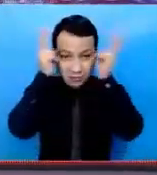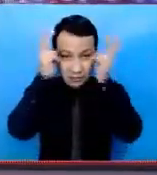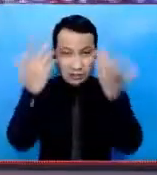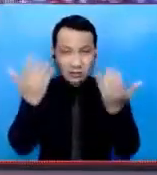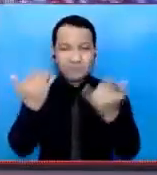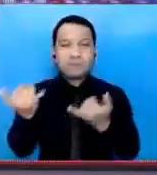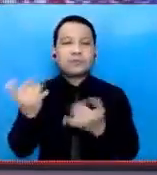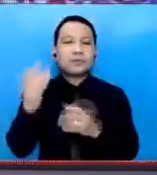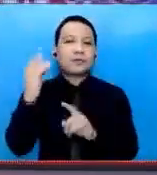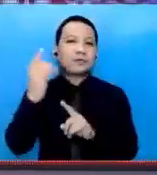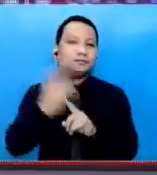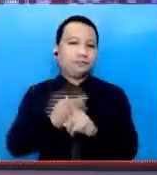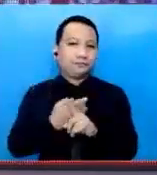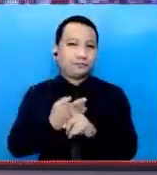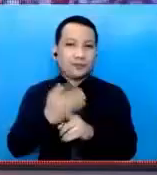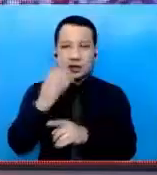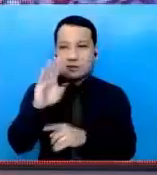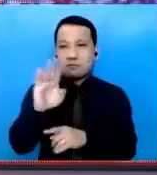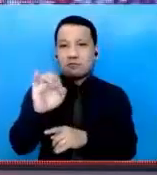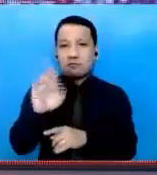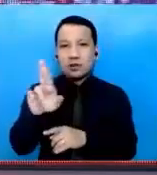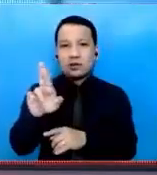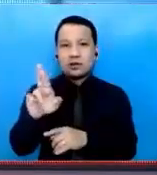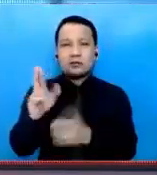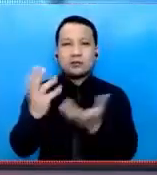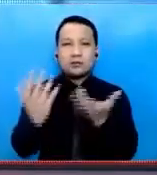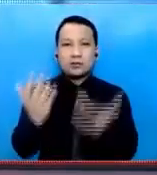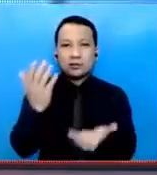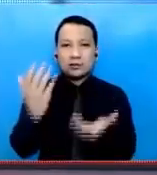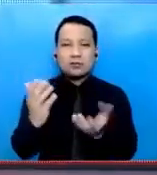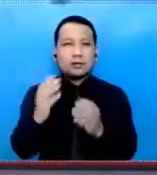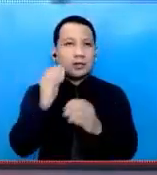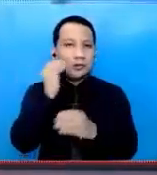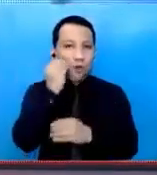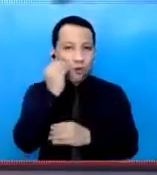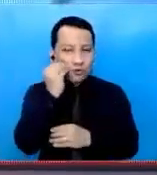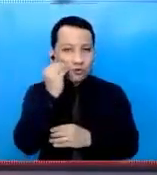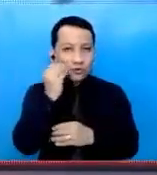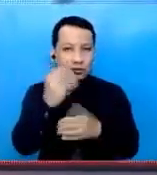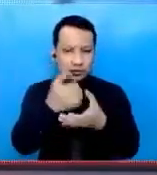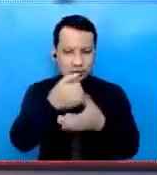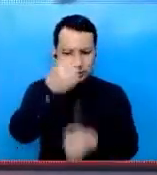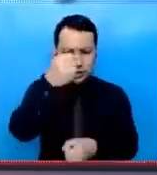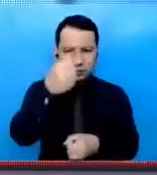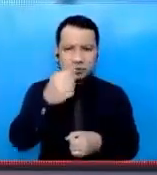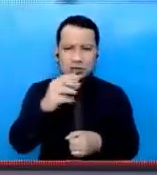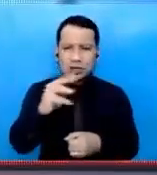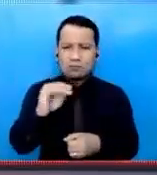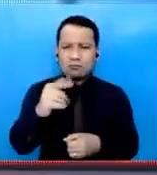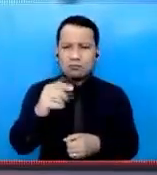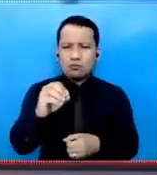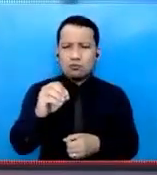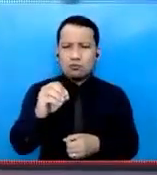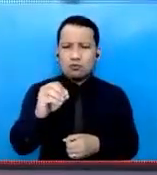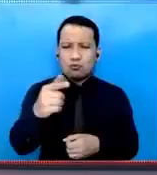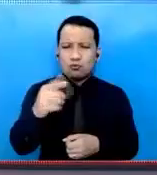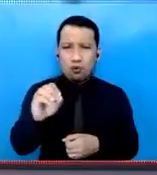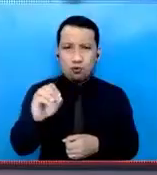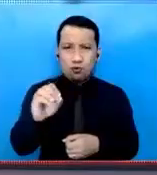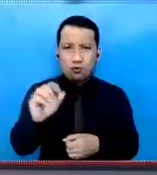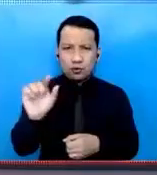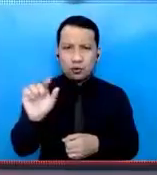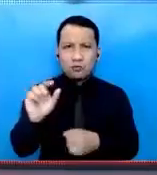Kabilang po dyan ang mga imported na sibuyas, carrots, pati munggo. May bago raw modus para makapagpasok ng